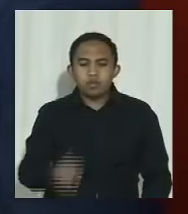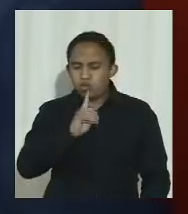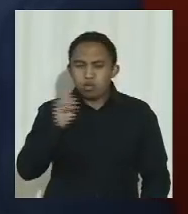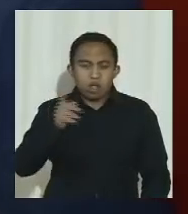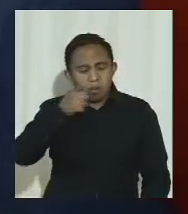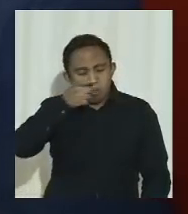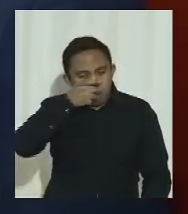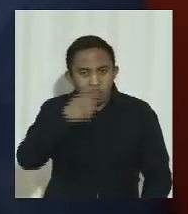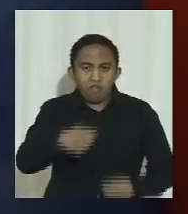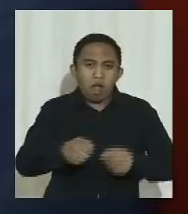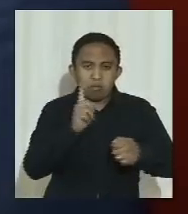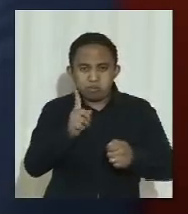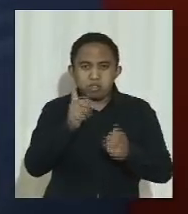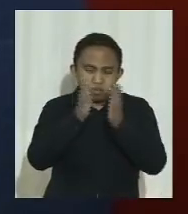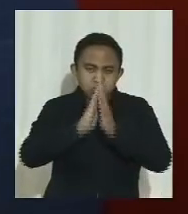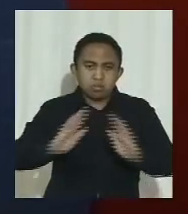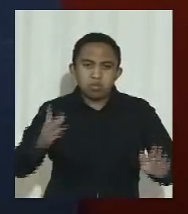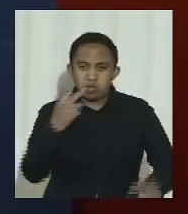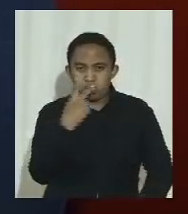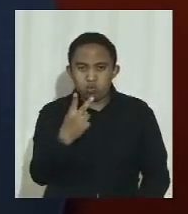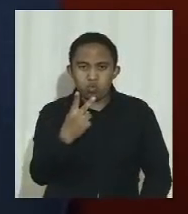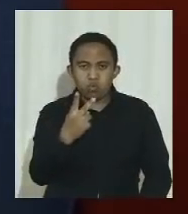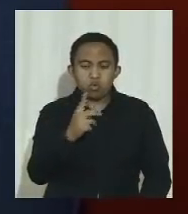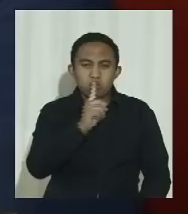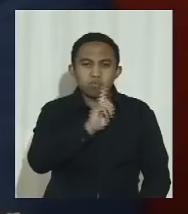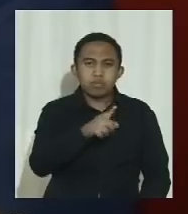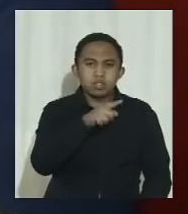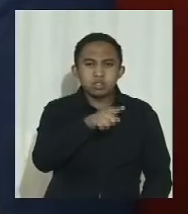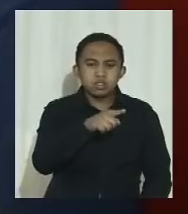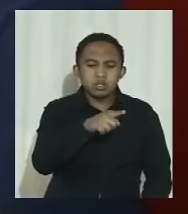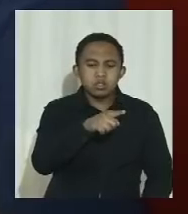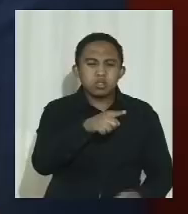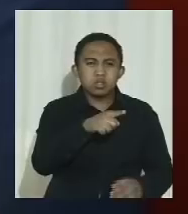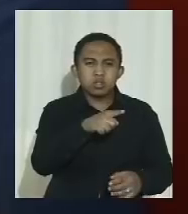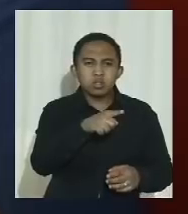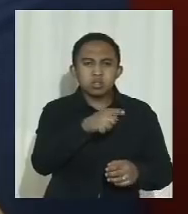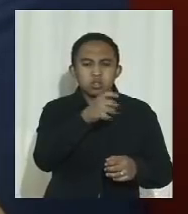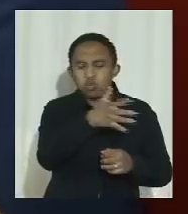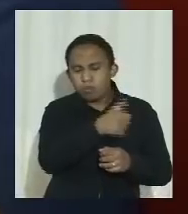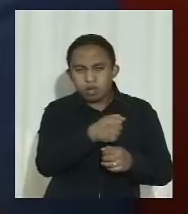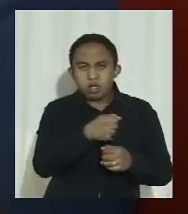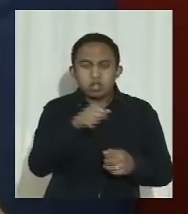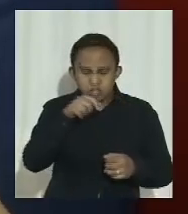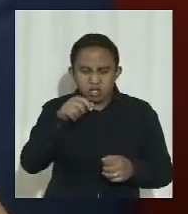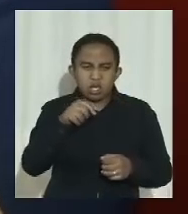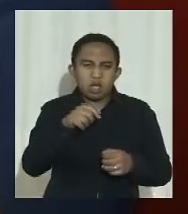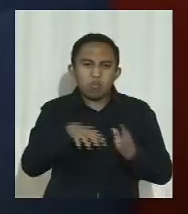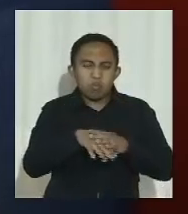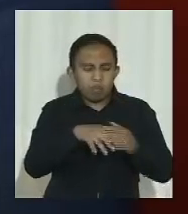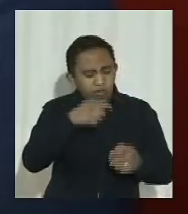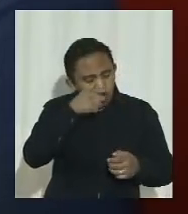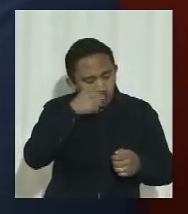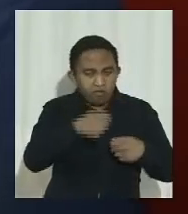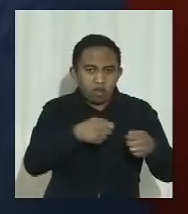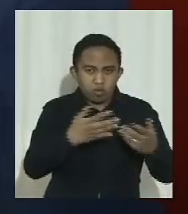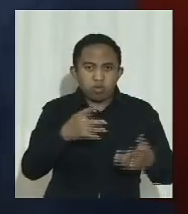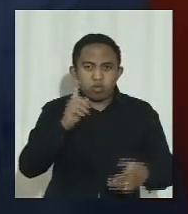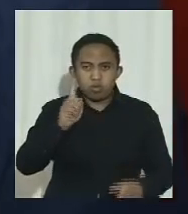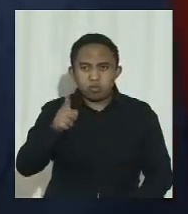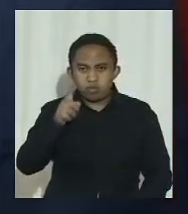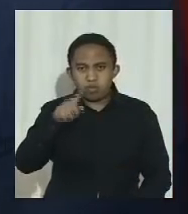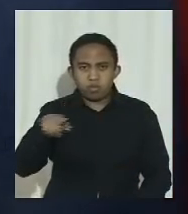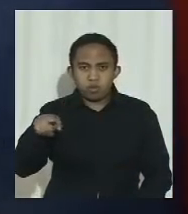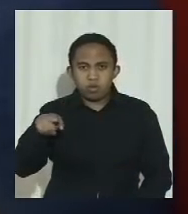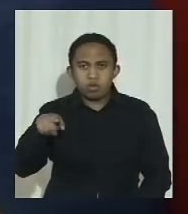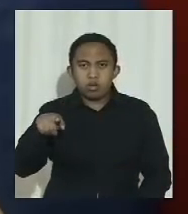a, misy ny commissaire du commerce et de la concurrence ary reto androany reto 30 mianadà dia contrôleur